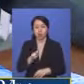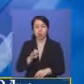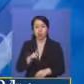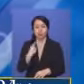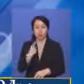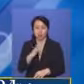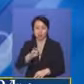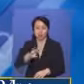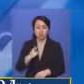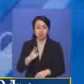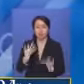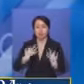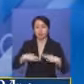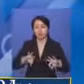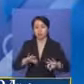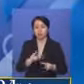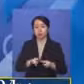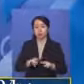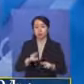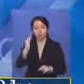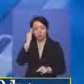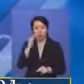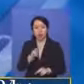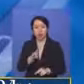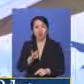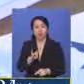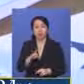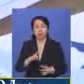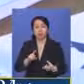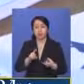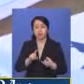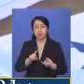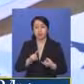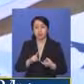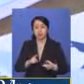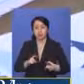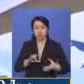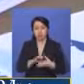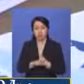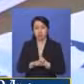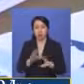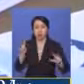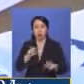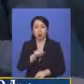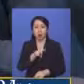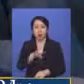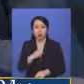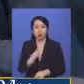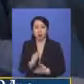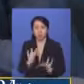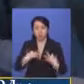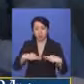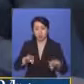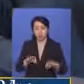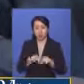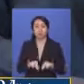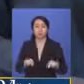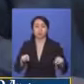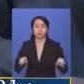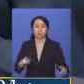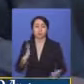из них – национальная независимость, которая, по мнению акжоловцев, неразрывно связана с идеей партии «Алаш». Еще один пункт – демократия и